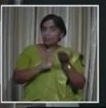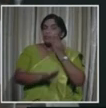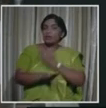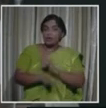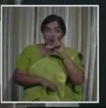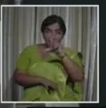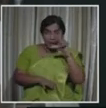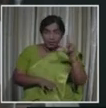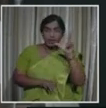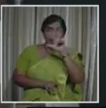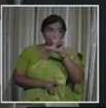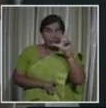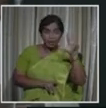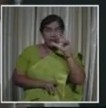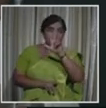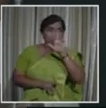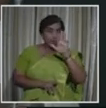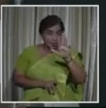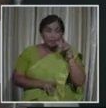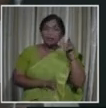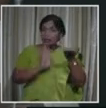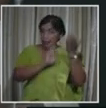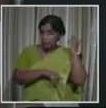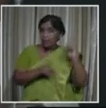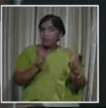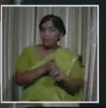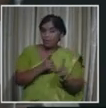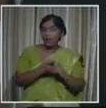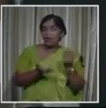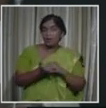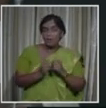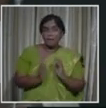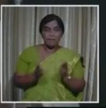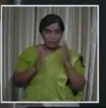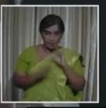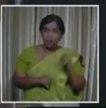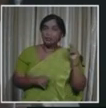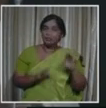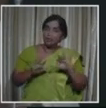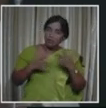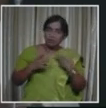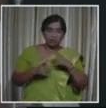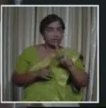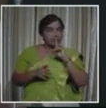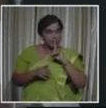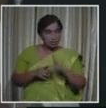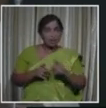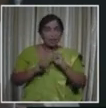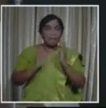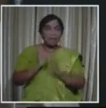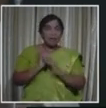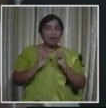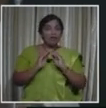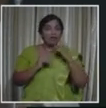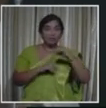77 88 89 ක්‍රියාත්මක වෙච්ච භීෂණය නැවතවතාවත් කරන්න තමයි ක්‍රියාත්මක වෙන්නේ කවුරු හරි කියනවා නම් අරලිය ගහ මන්දිරේ